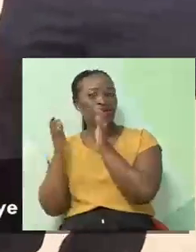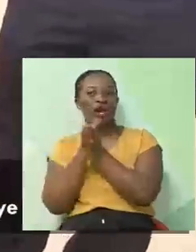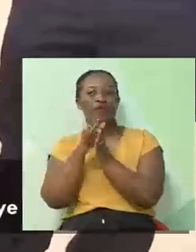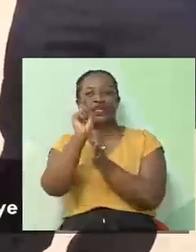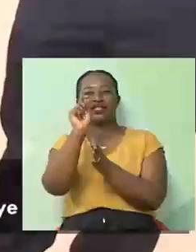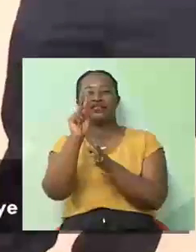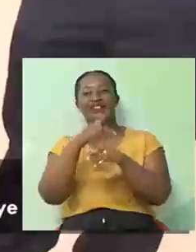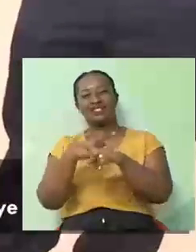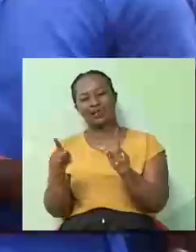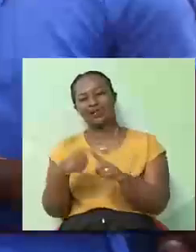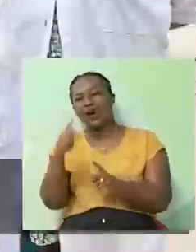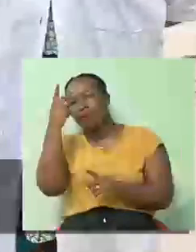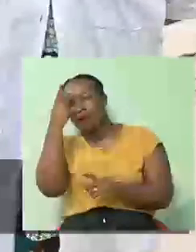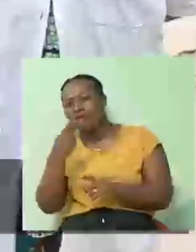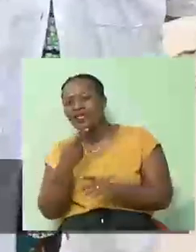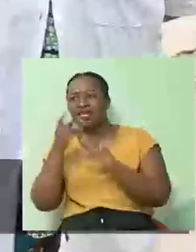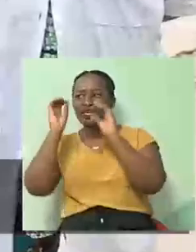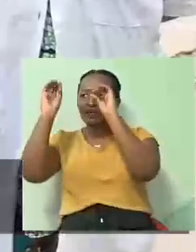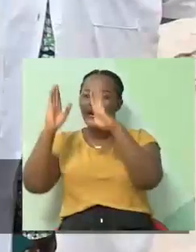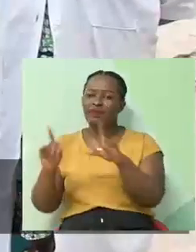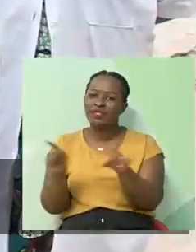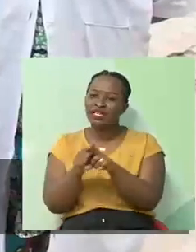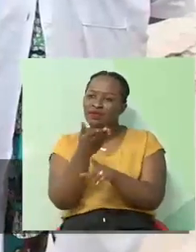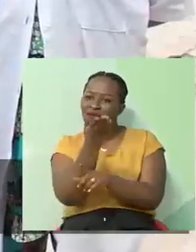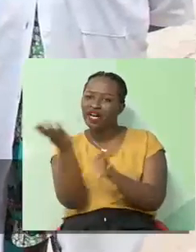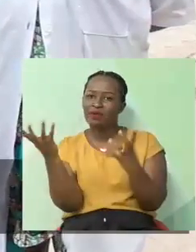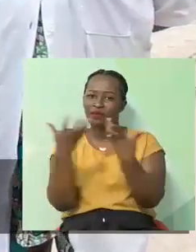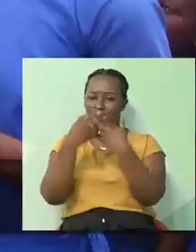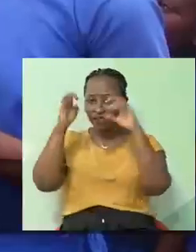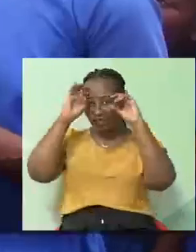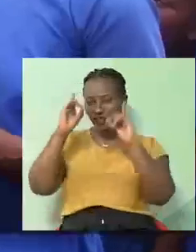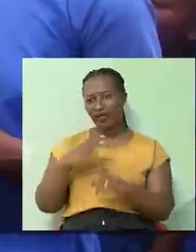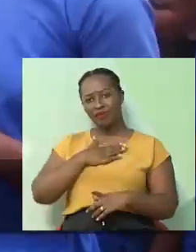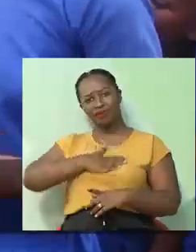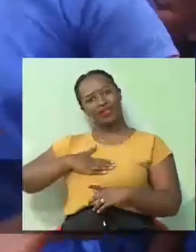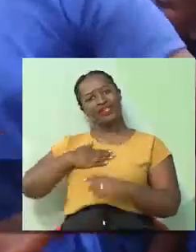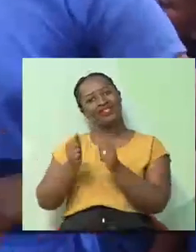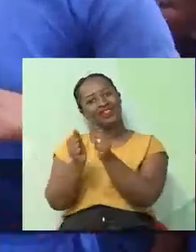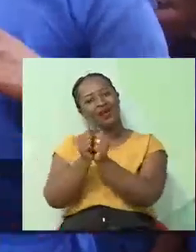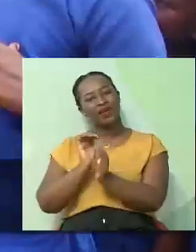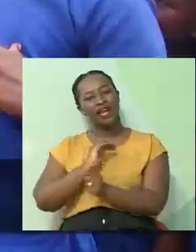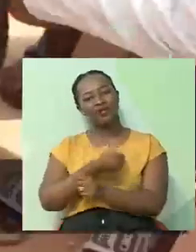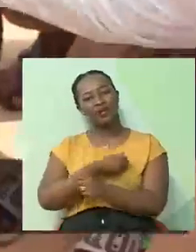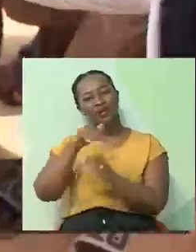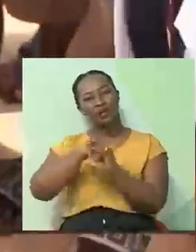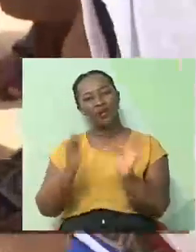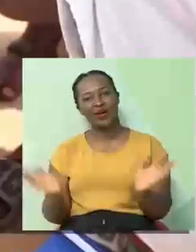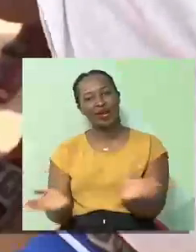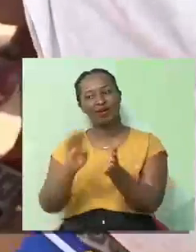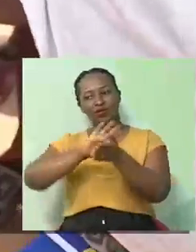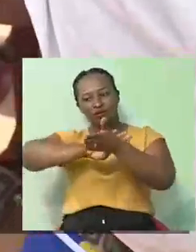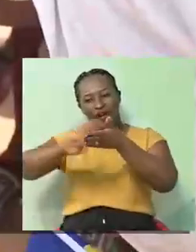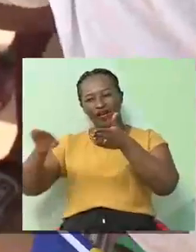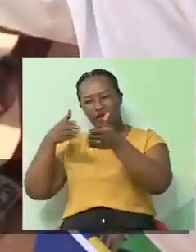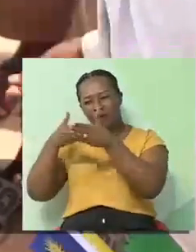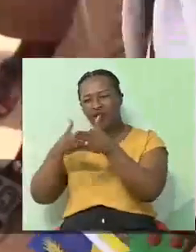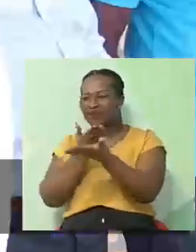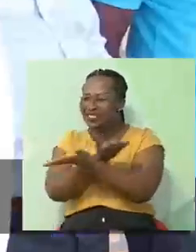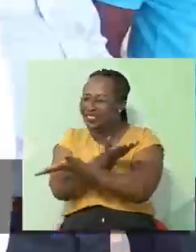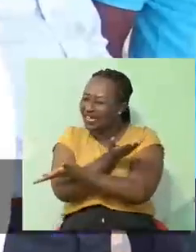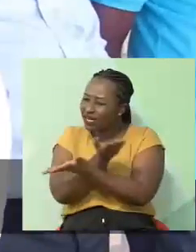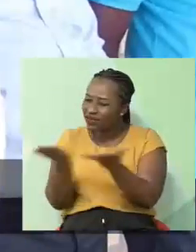maradiyo n'amateleviziyo atandukanye babyeyi barezi namwe mufite aho muhurira n'uburezi muzabane natwe muri ubu bukangurambaga bityo tuvane